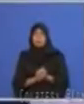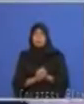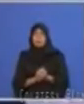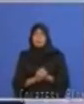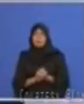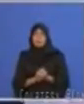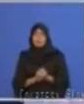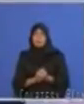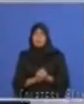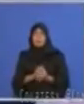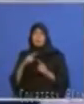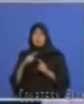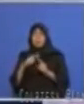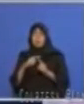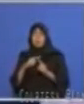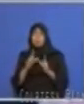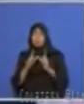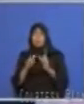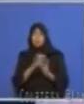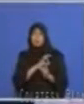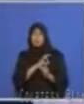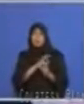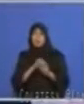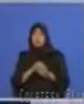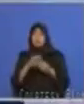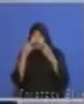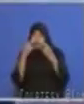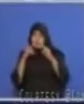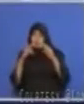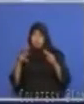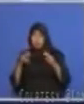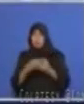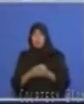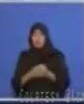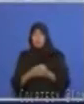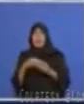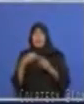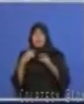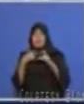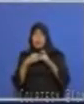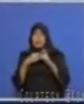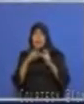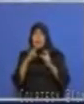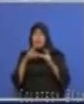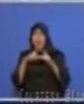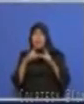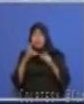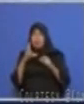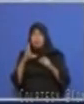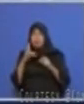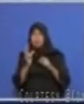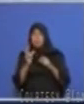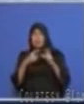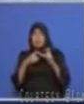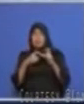pada tugas wakil gubernur adalah mengontrol dan mengevaluasi pelaksanaan kegiatan